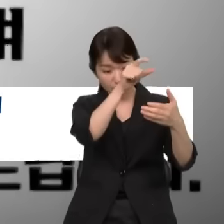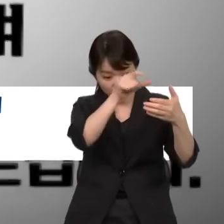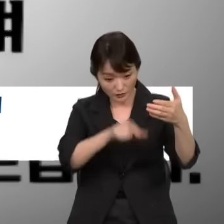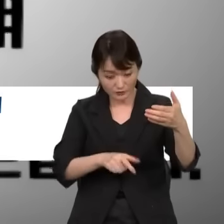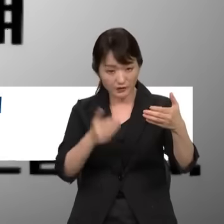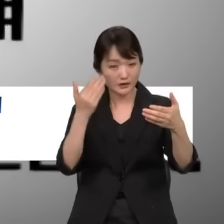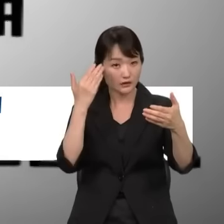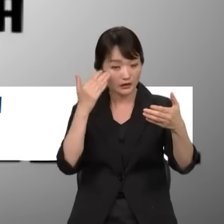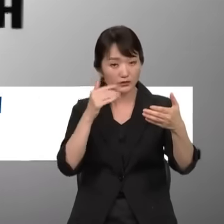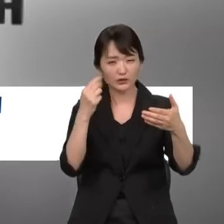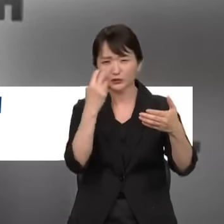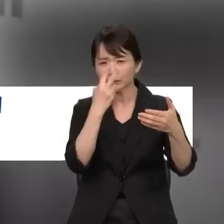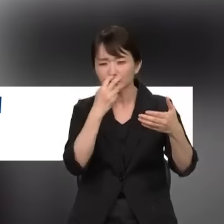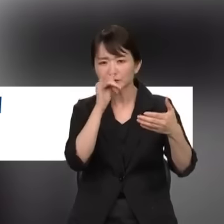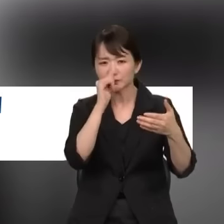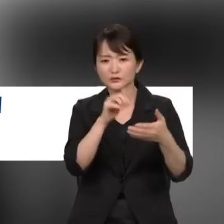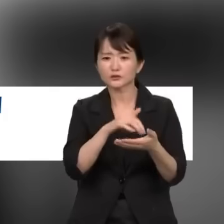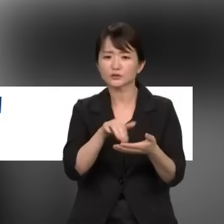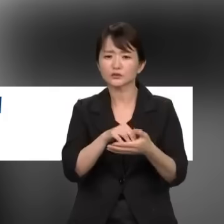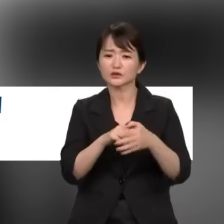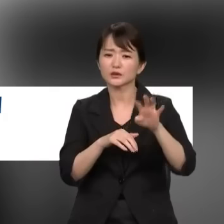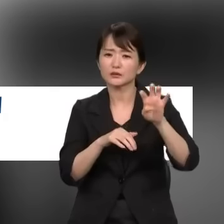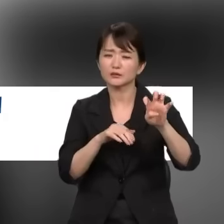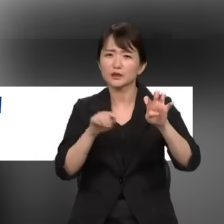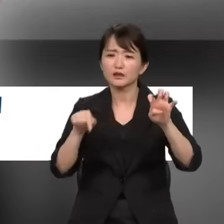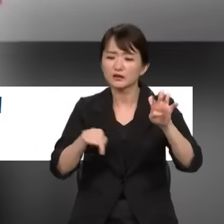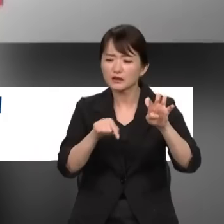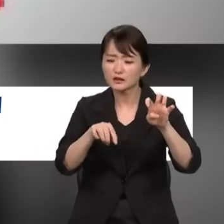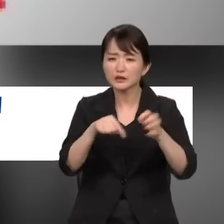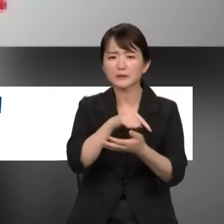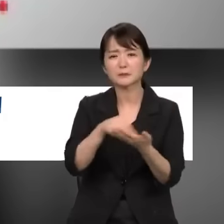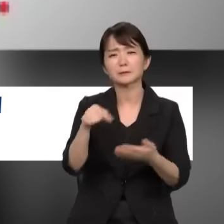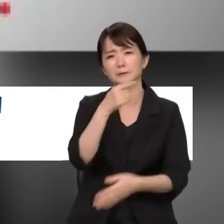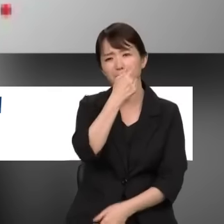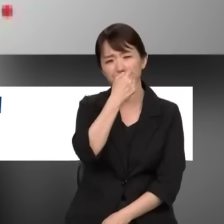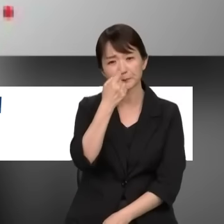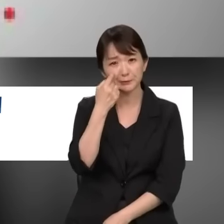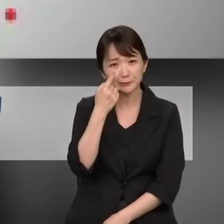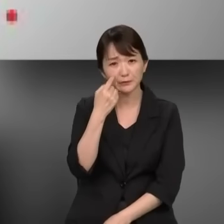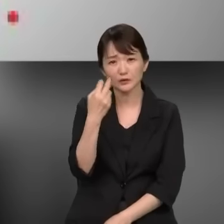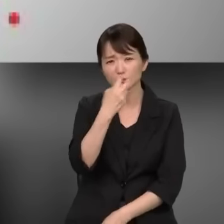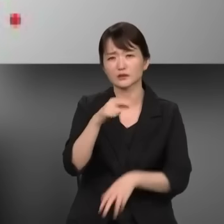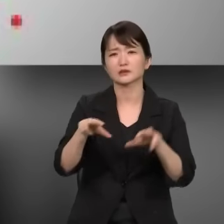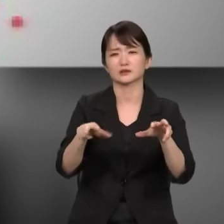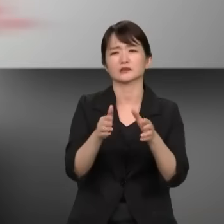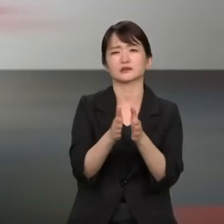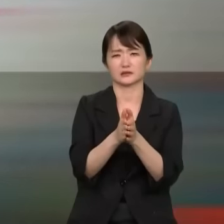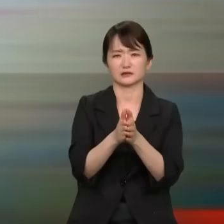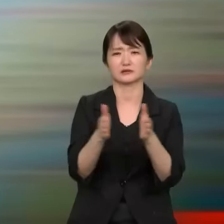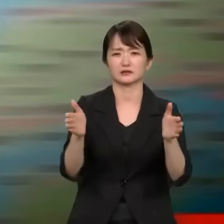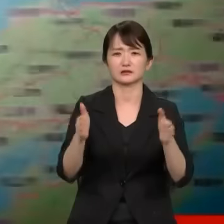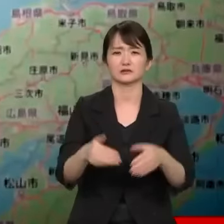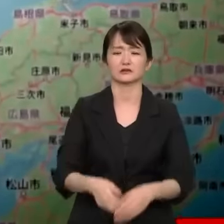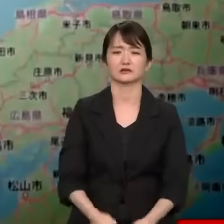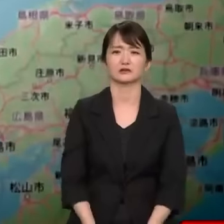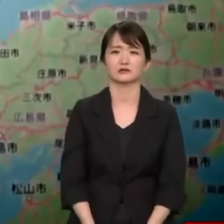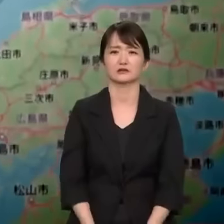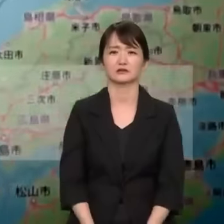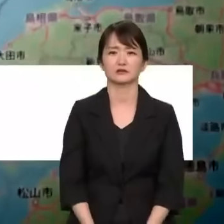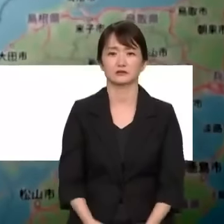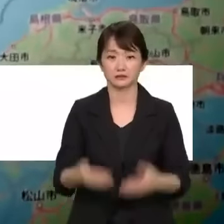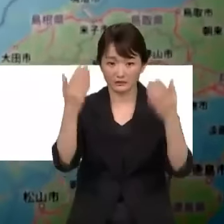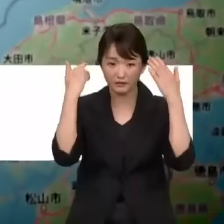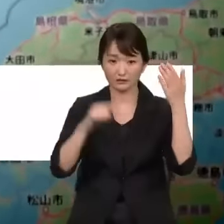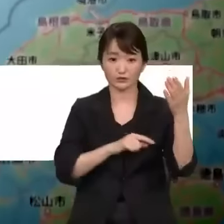있습니다 최소 4개 학교에서 실제 피해를 확인했 사는 이제 시작 단계입니다 학교 명단